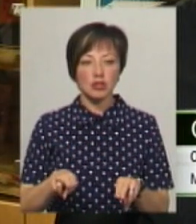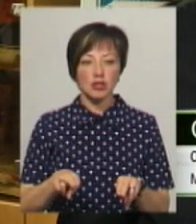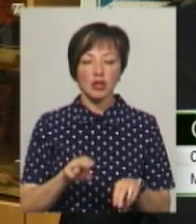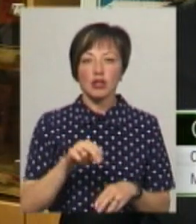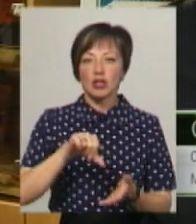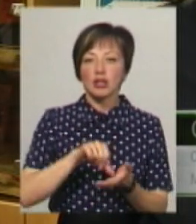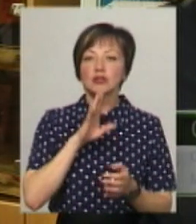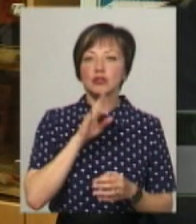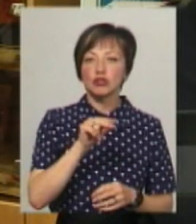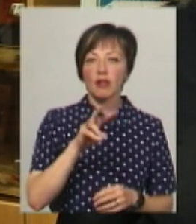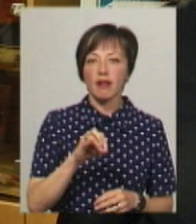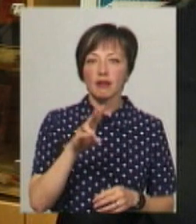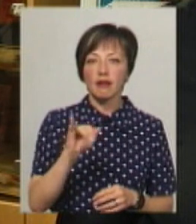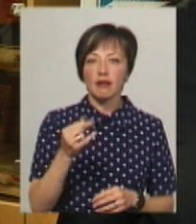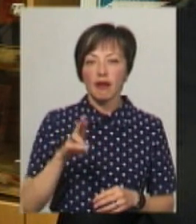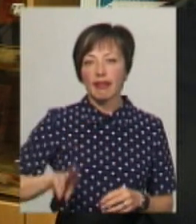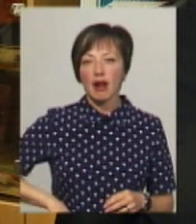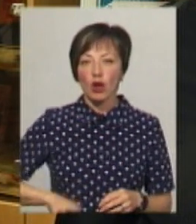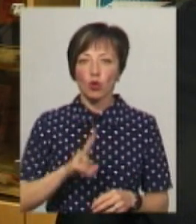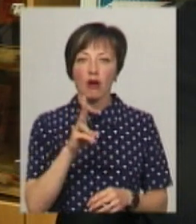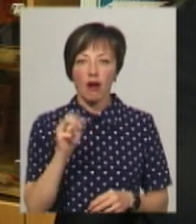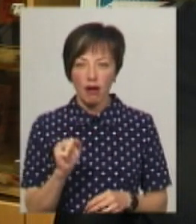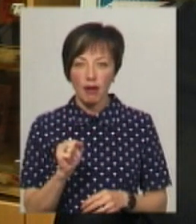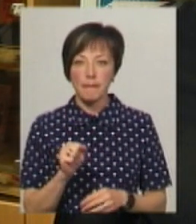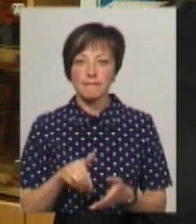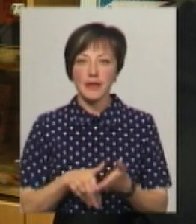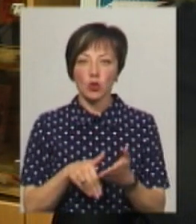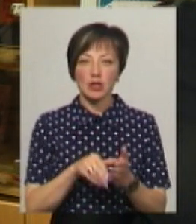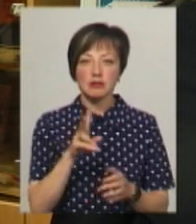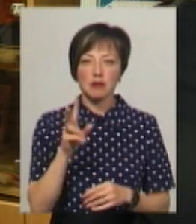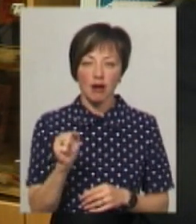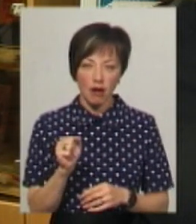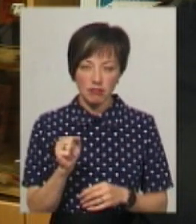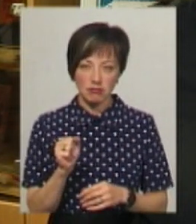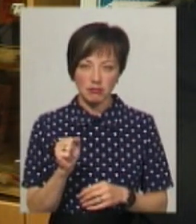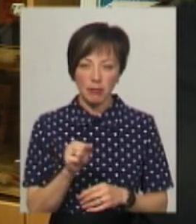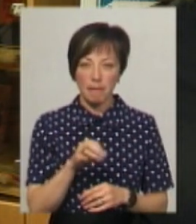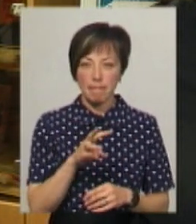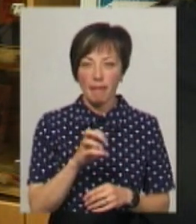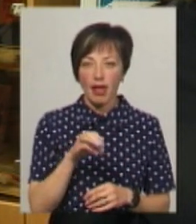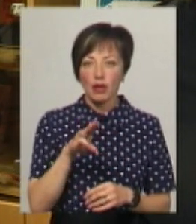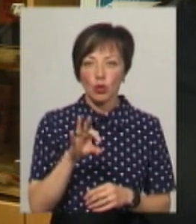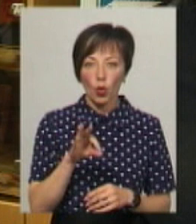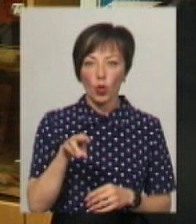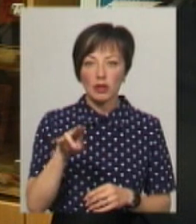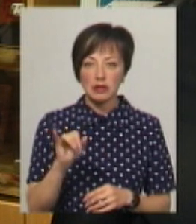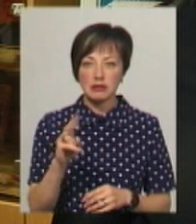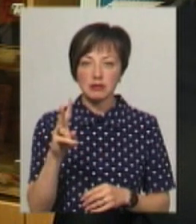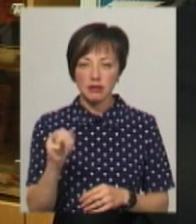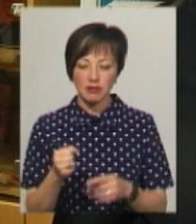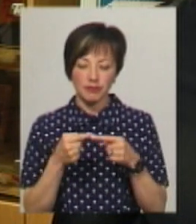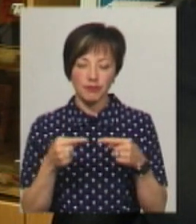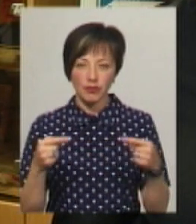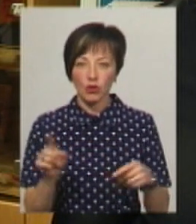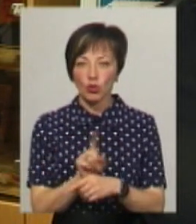членкиня, директорка, я вже вживала, методистка, ось, та інші такі норми,